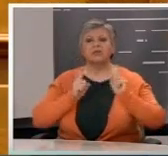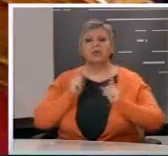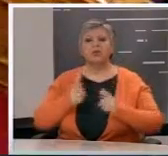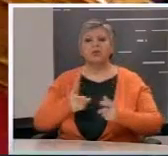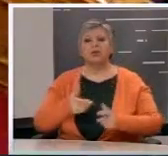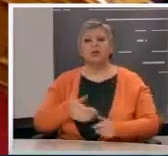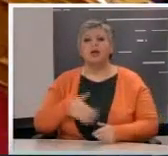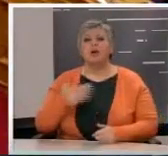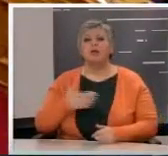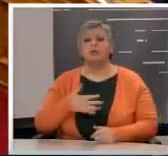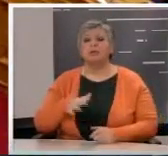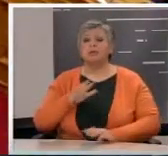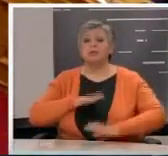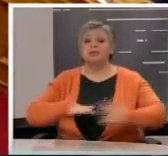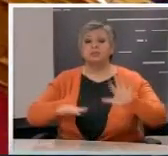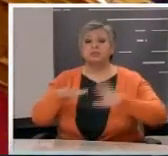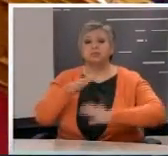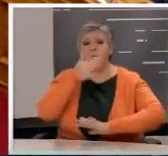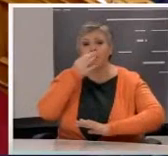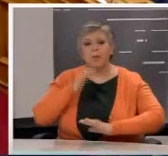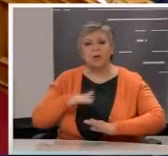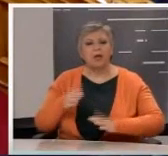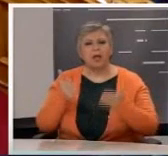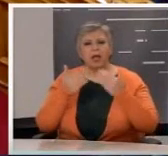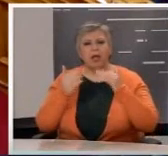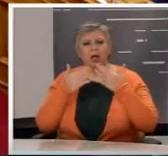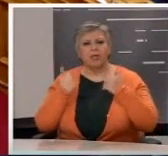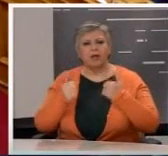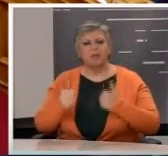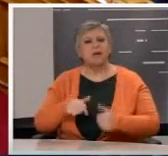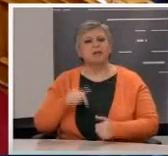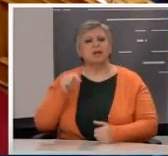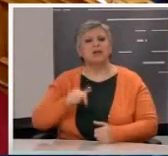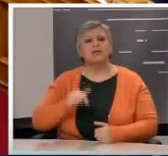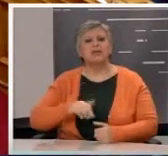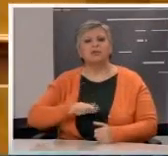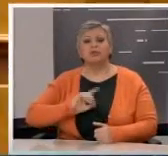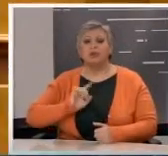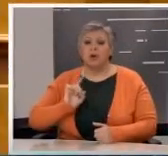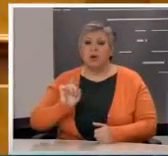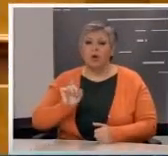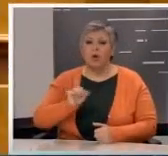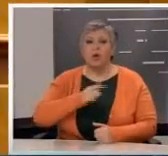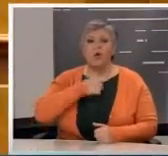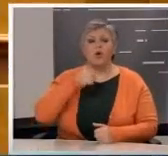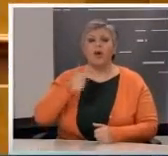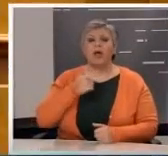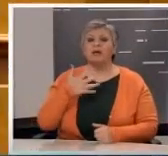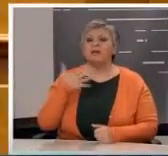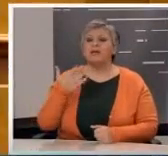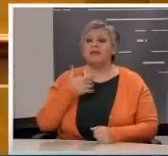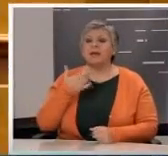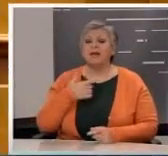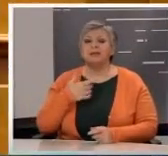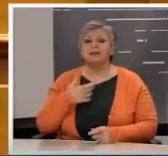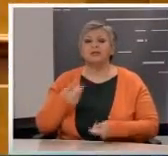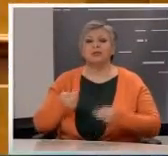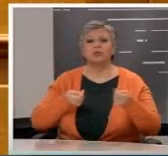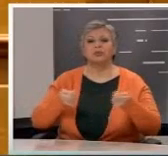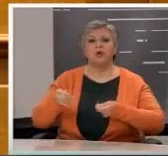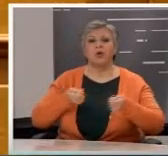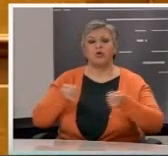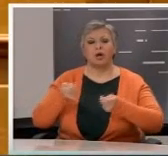δεν υπάρχει σκάνδαλο. Δεν υπάρχει κανένα σκάνδαλο. Όλα αποτελούν μία σκευωρία την οποία